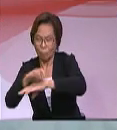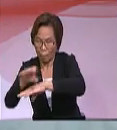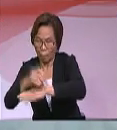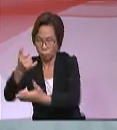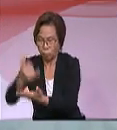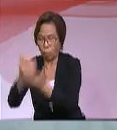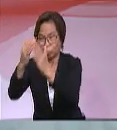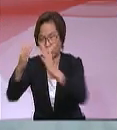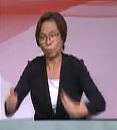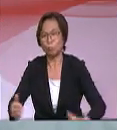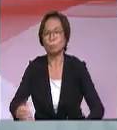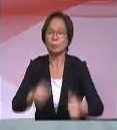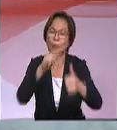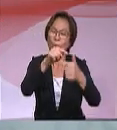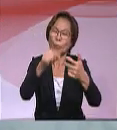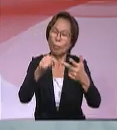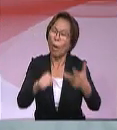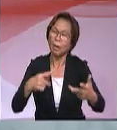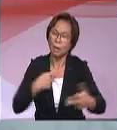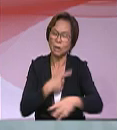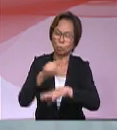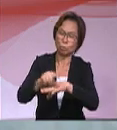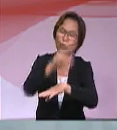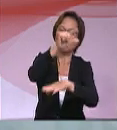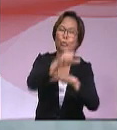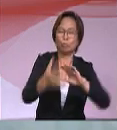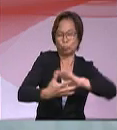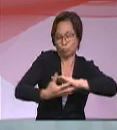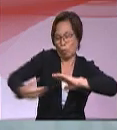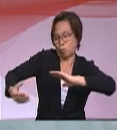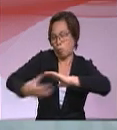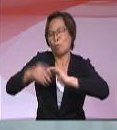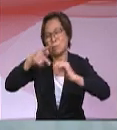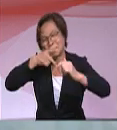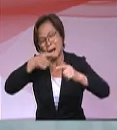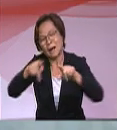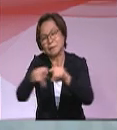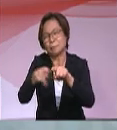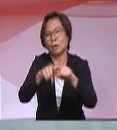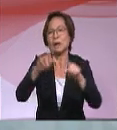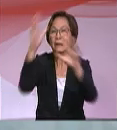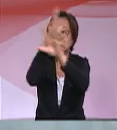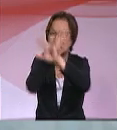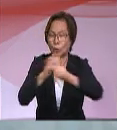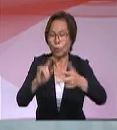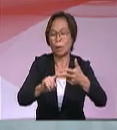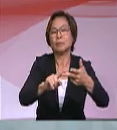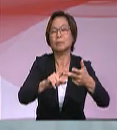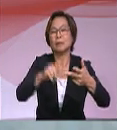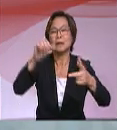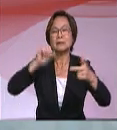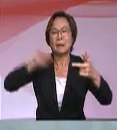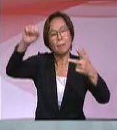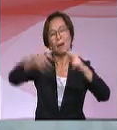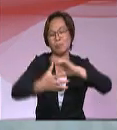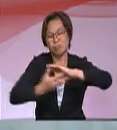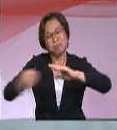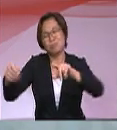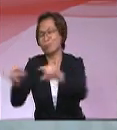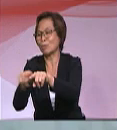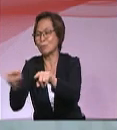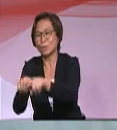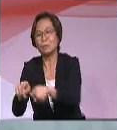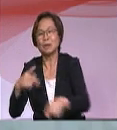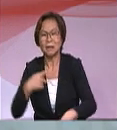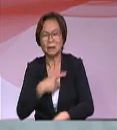rumah. Jadi tindakan ini kita telah guna pakai di negeri Kedah, di negeri Sarawak dan juga di negeri Sabah. Jadi kita